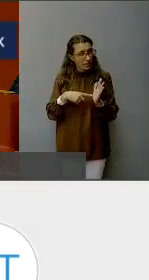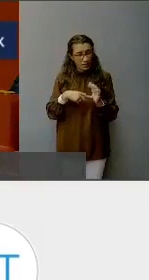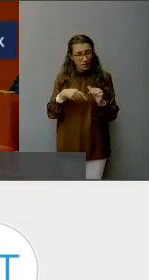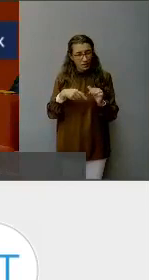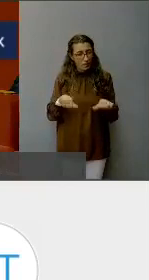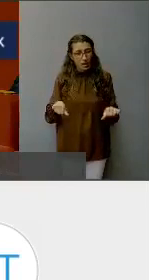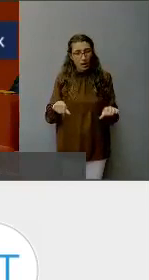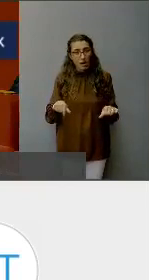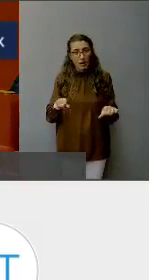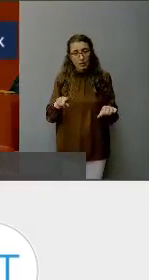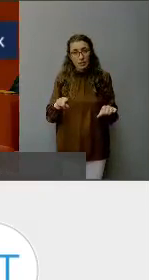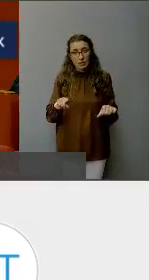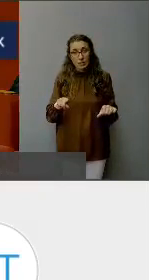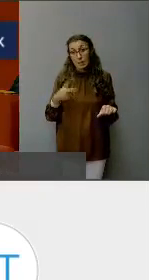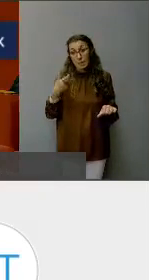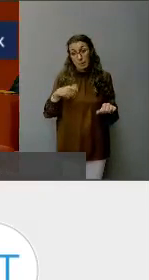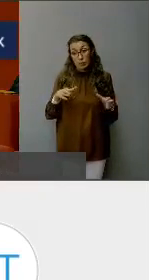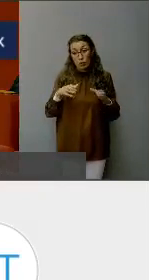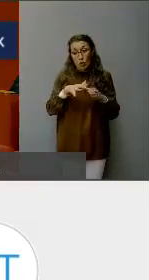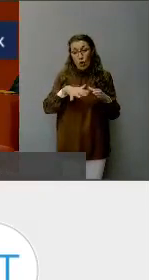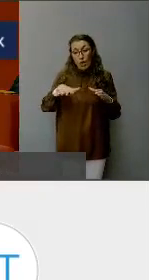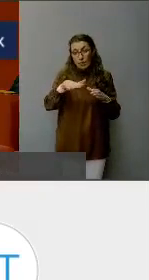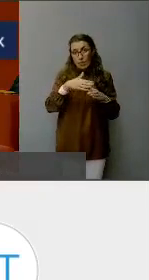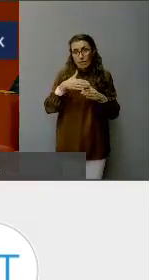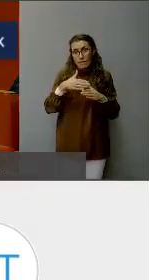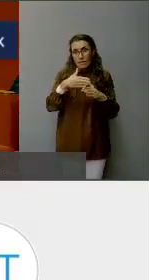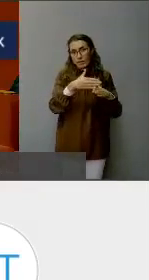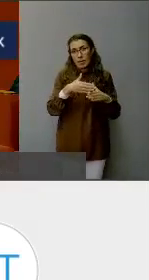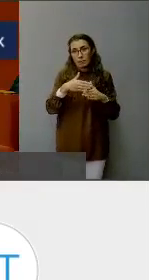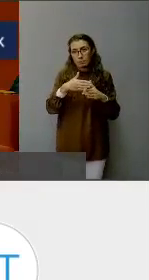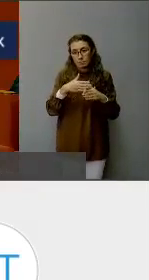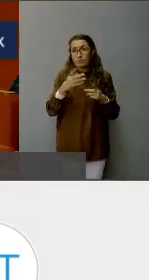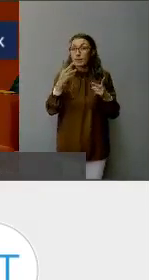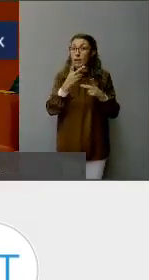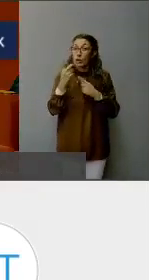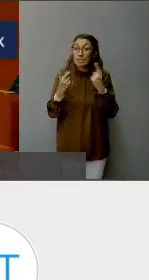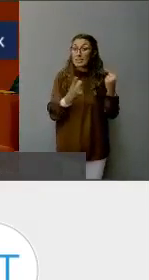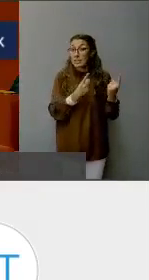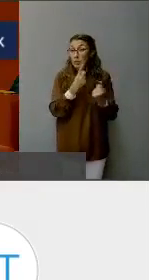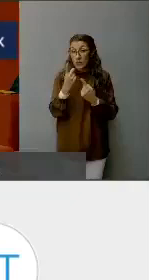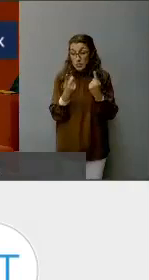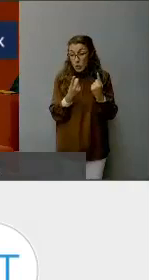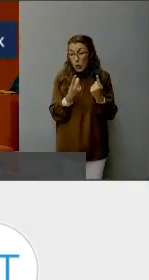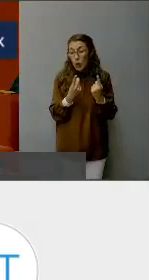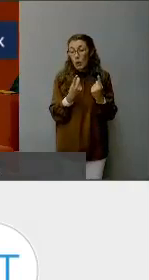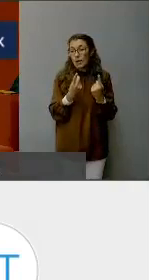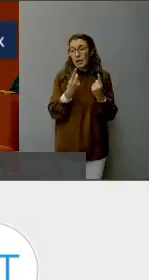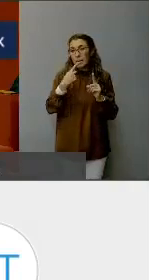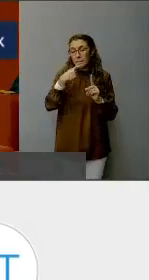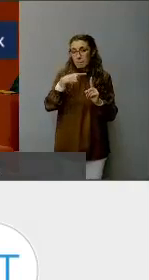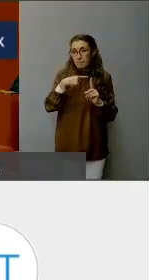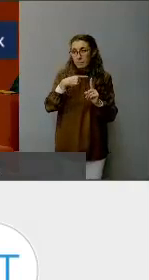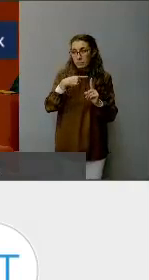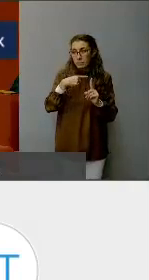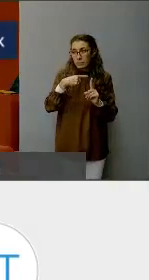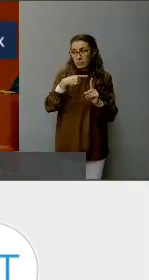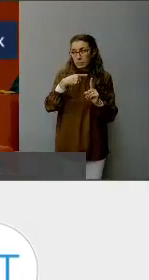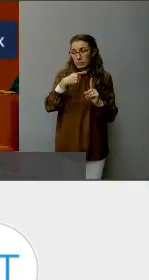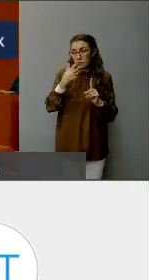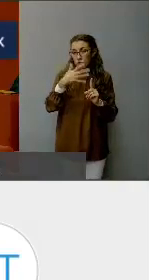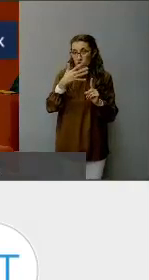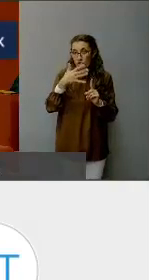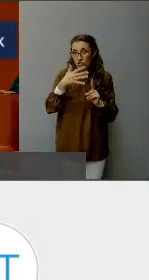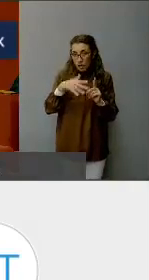un bene per la collettività naturalmente nelle situazioni nel circostanze che è stato anche in questo caso evidenziato durante